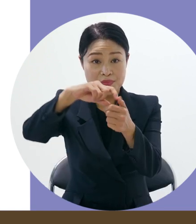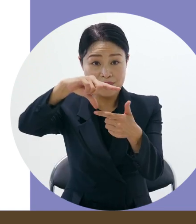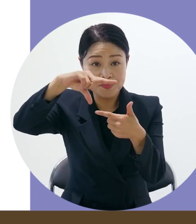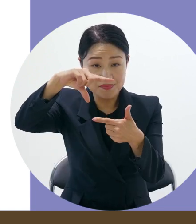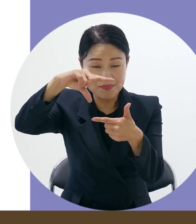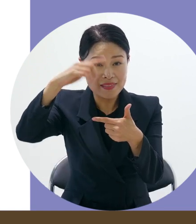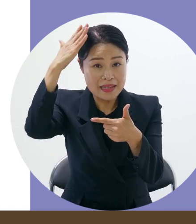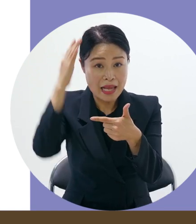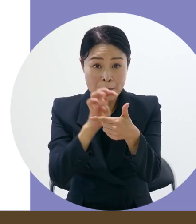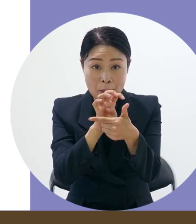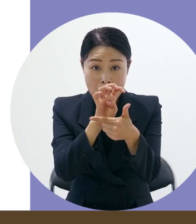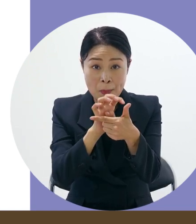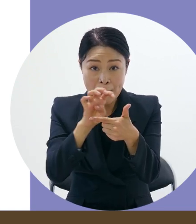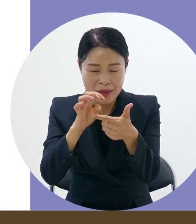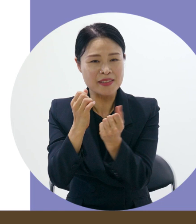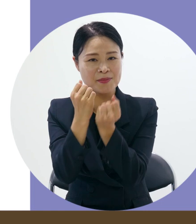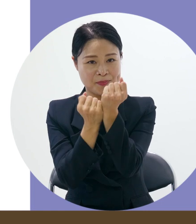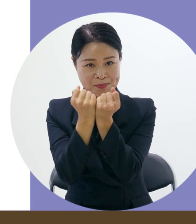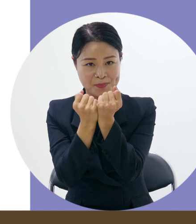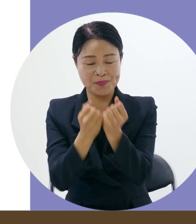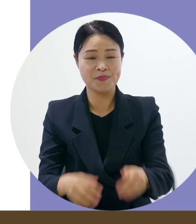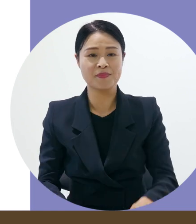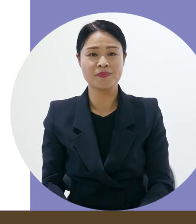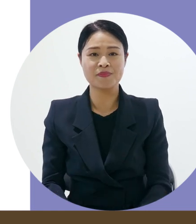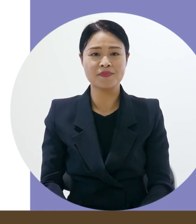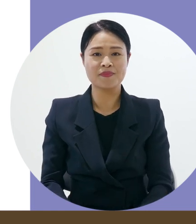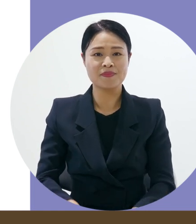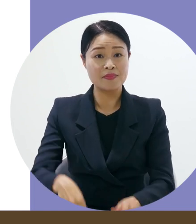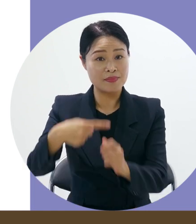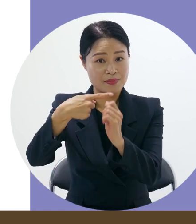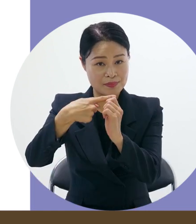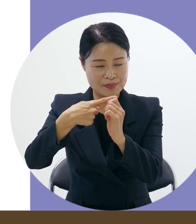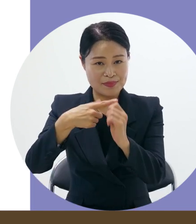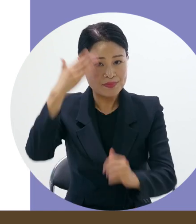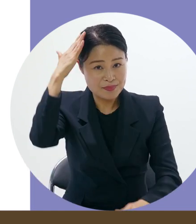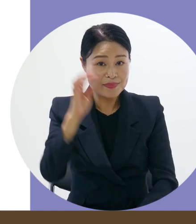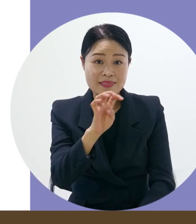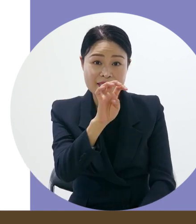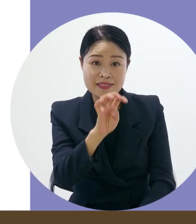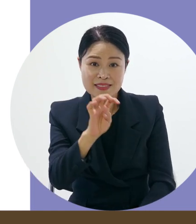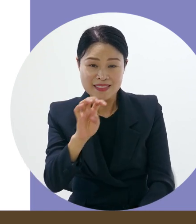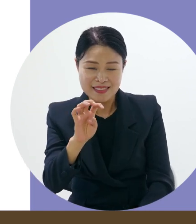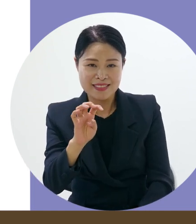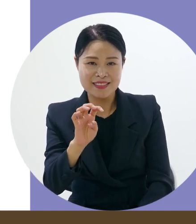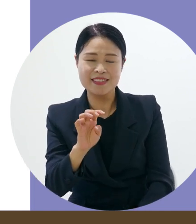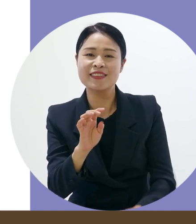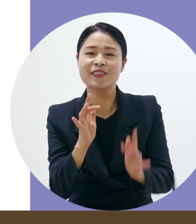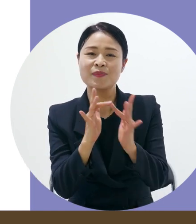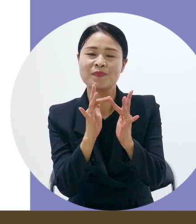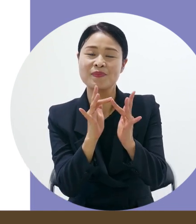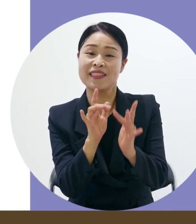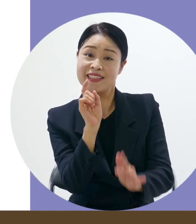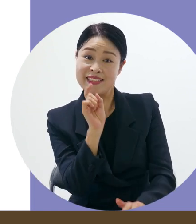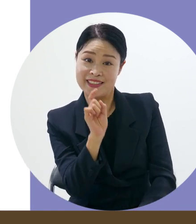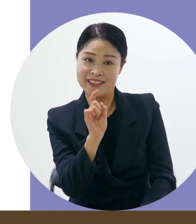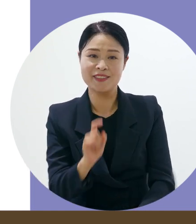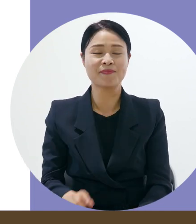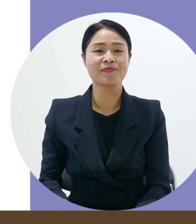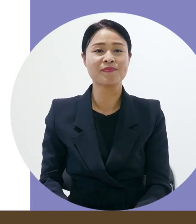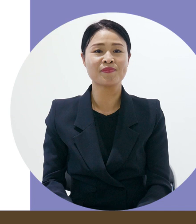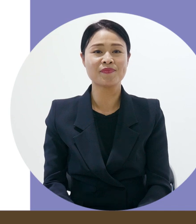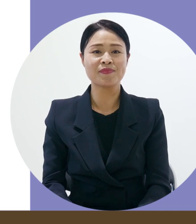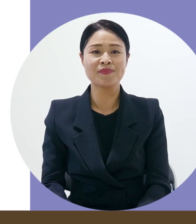바코드 검색 화면 살펴보기. 첫 번째, 바코드 검색.